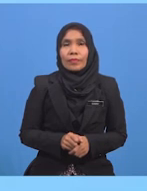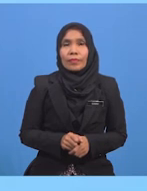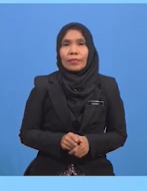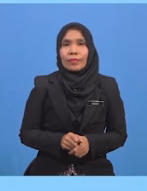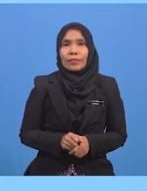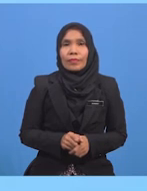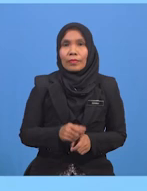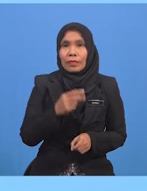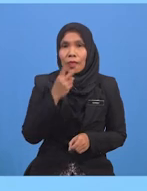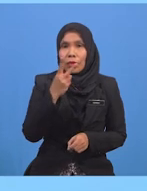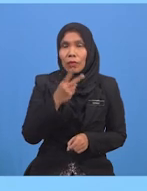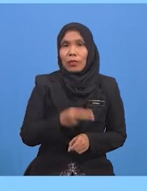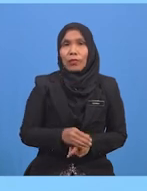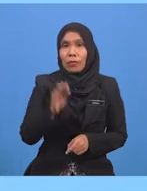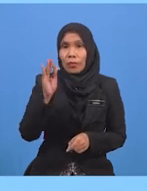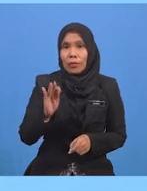bererti ialah